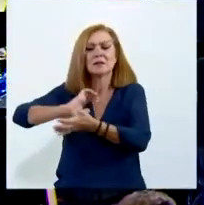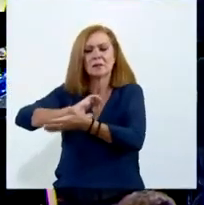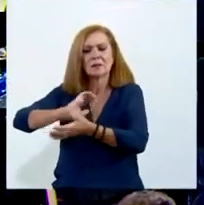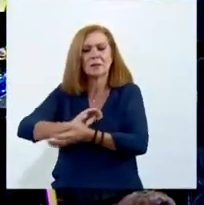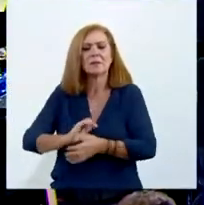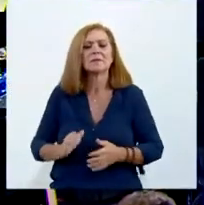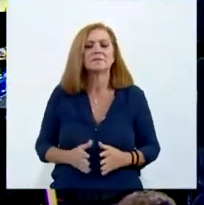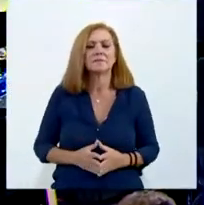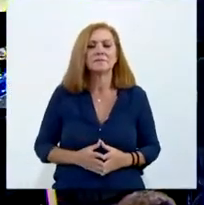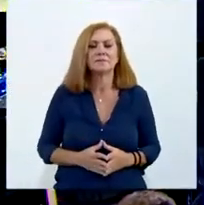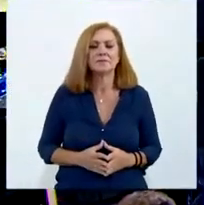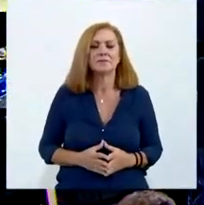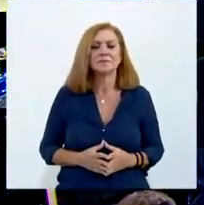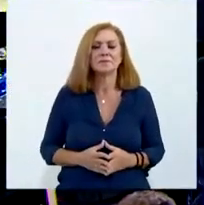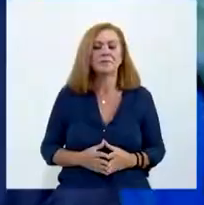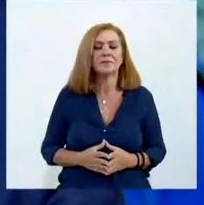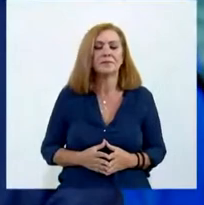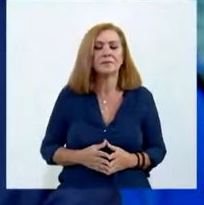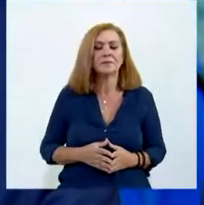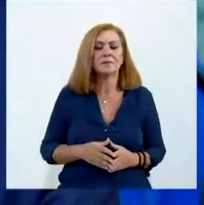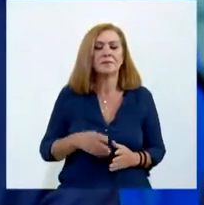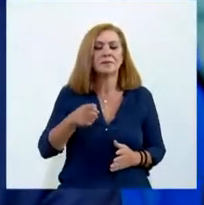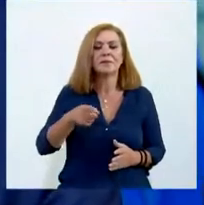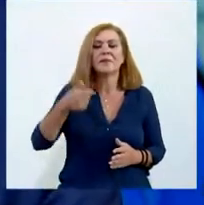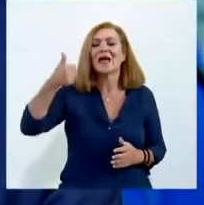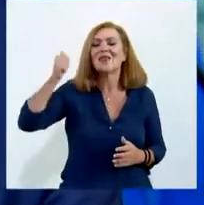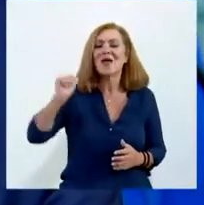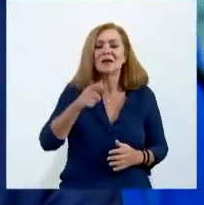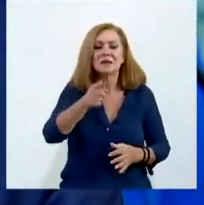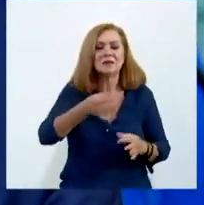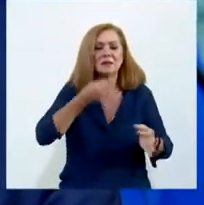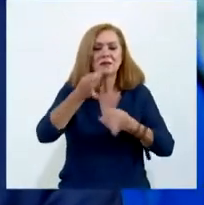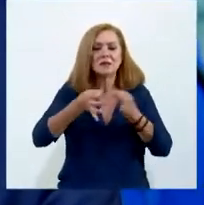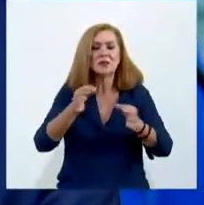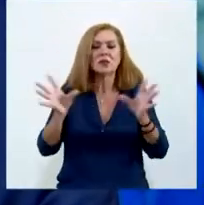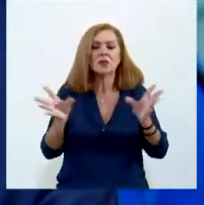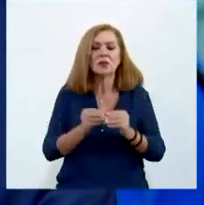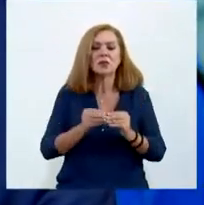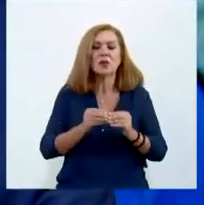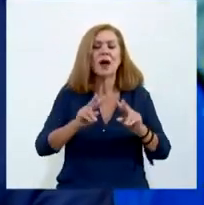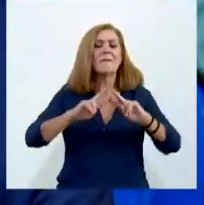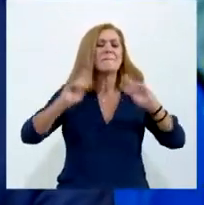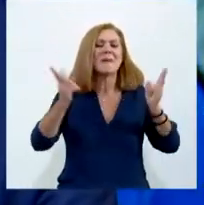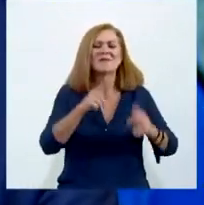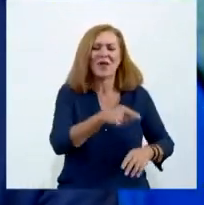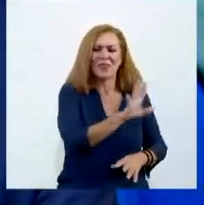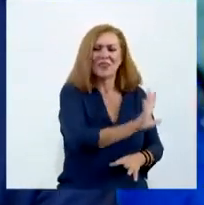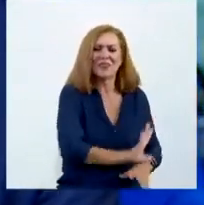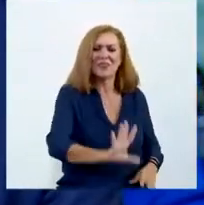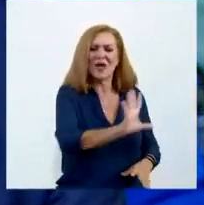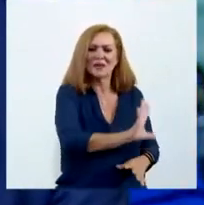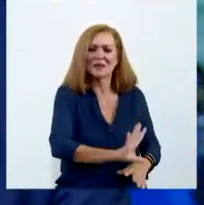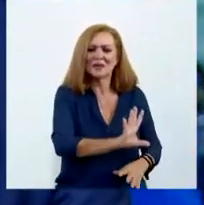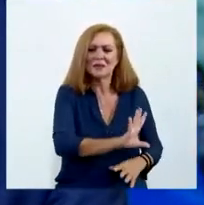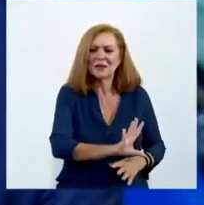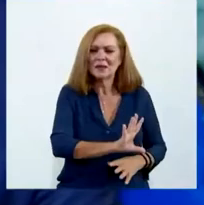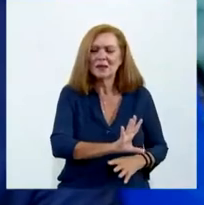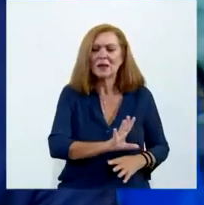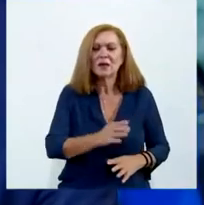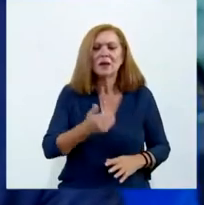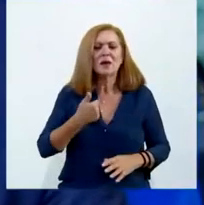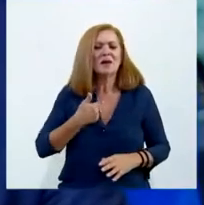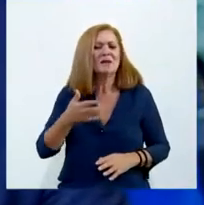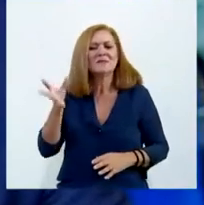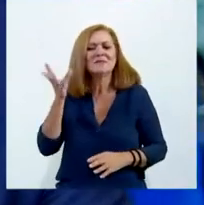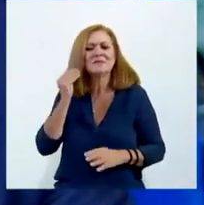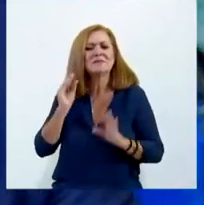Πρόεδρε. Χθες, στη χθεσινή σας αναφορά για την περιφέρεια της Θεσσαλίας, στα δικά μου αυτιά